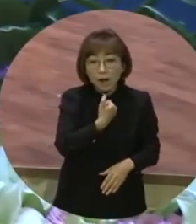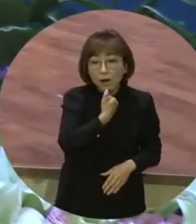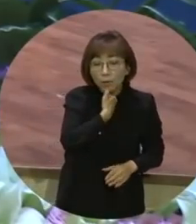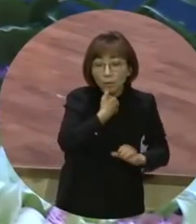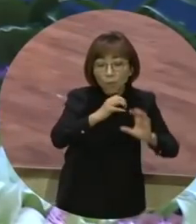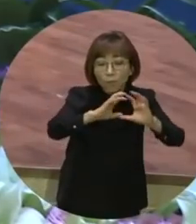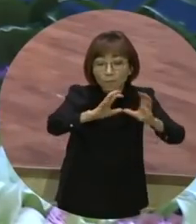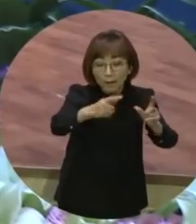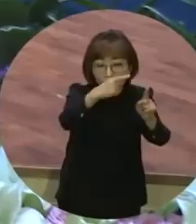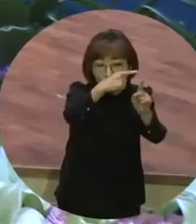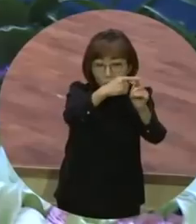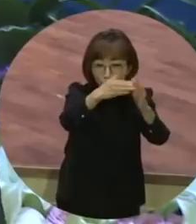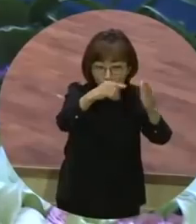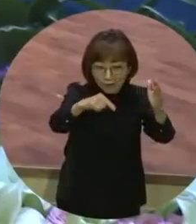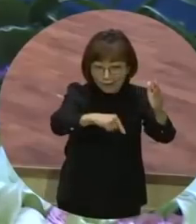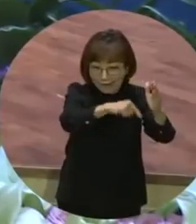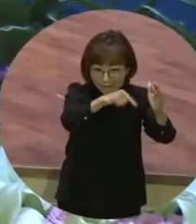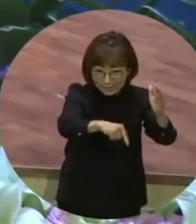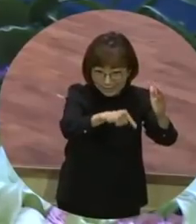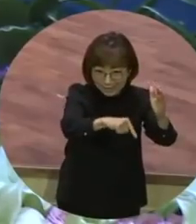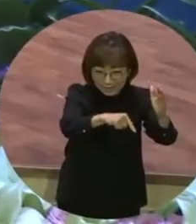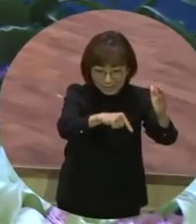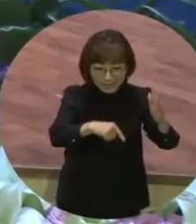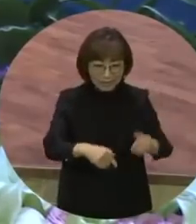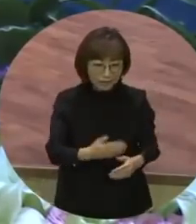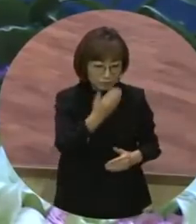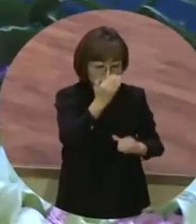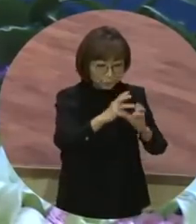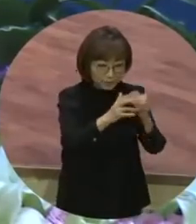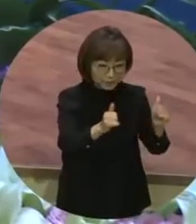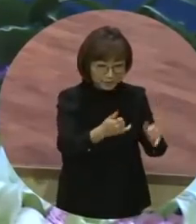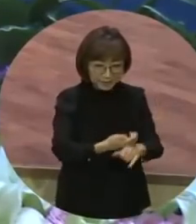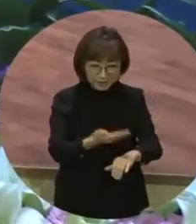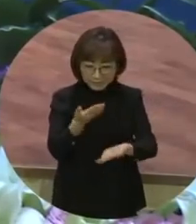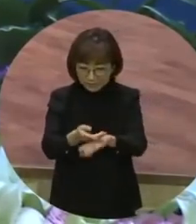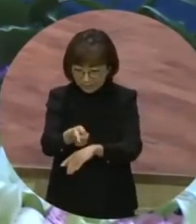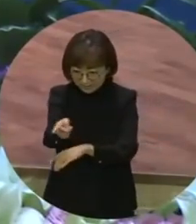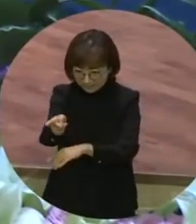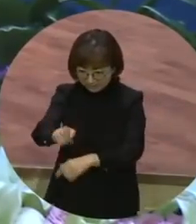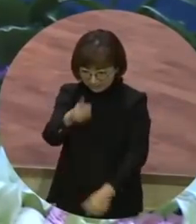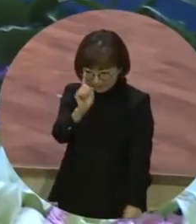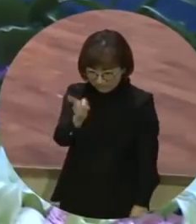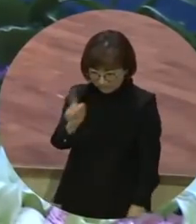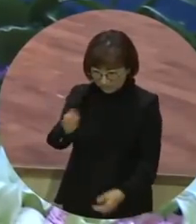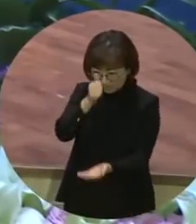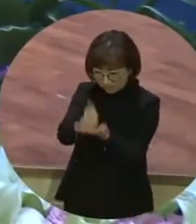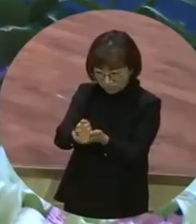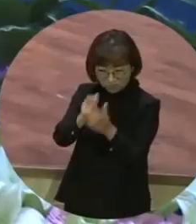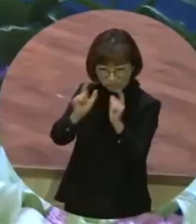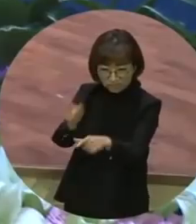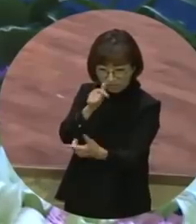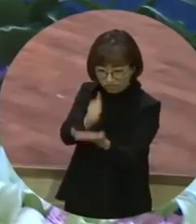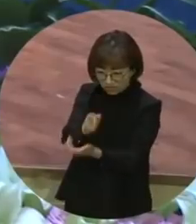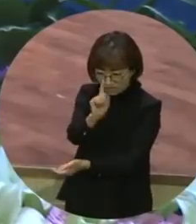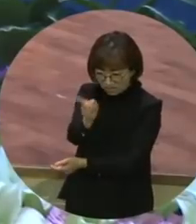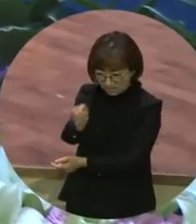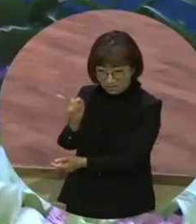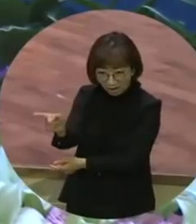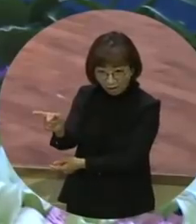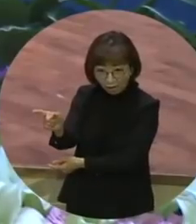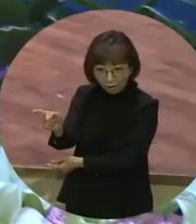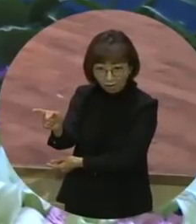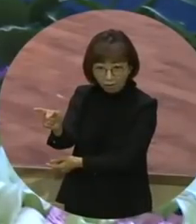가진 자들이 이방인을 향해서 계속 정죄하고 비판하고 판단한단 말이에요. 예수 믿으면서도 교회 안에서